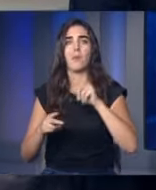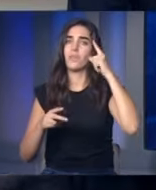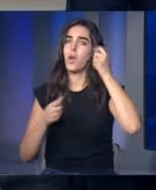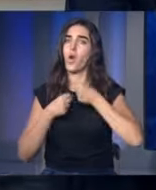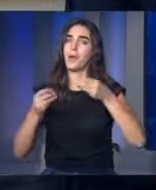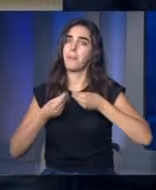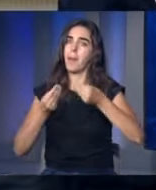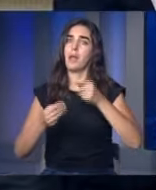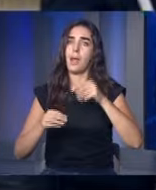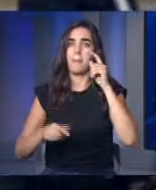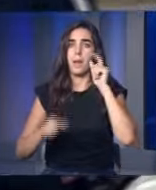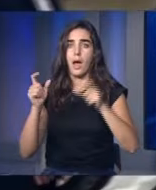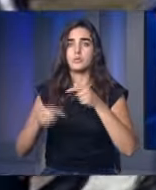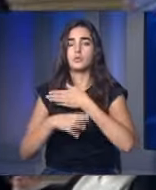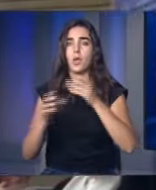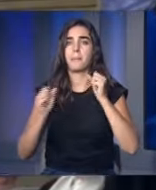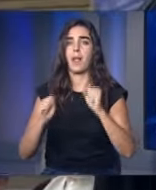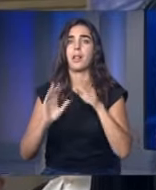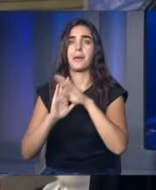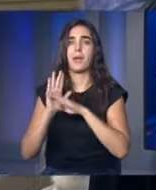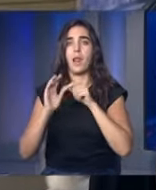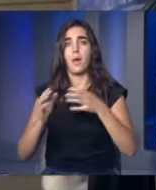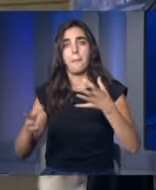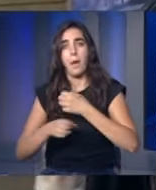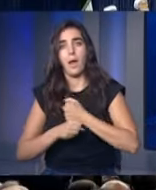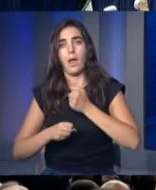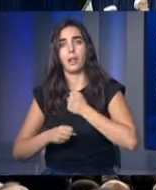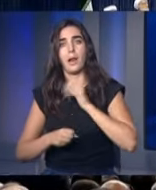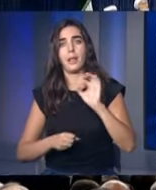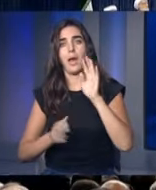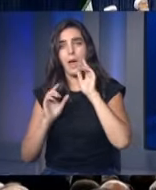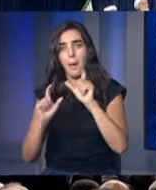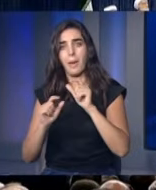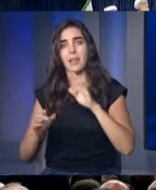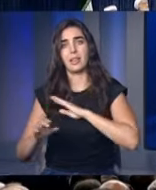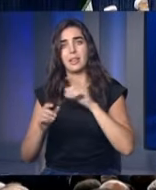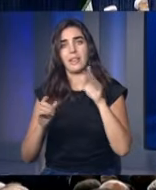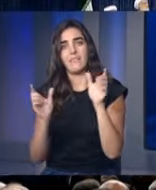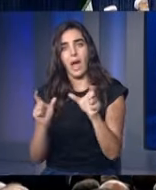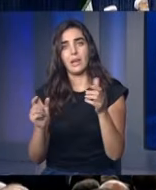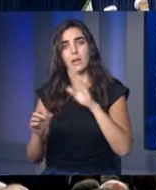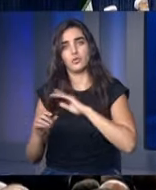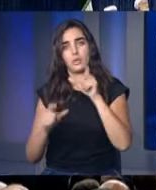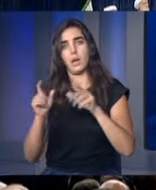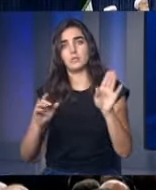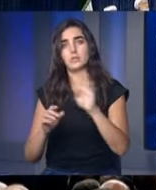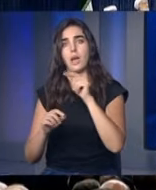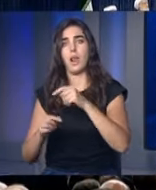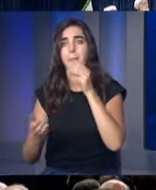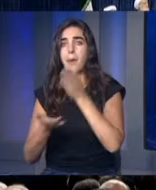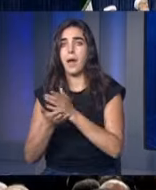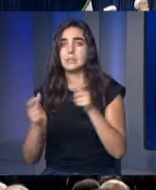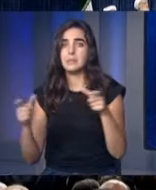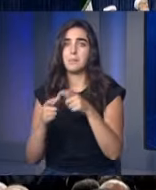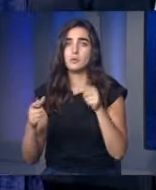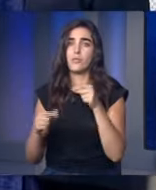تمنح الحريات للمواطنين كافة وأن تكون مقتدرة وتملك القدرات الردعية والدفاعية. وقد أقيمت مراسم